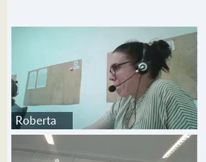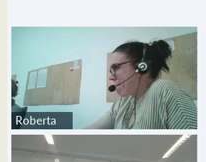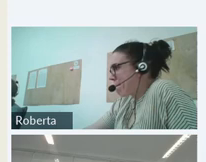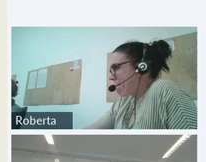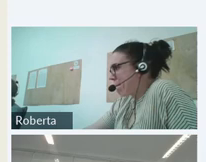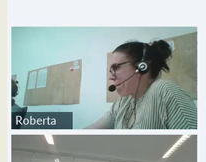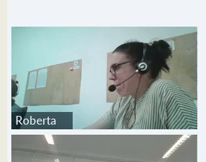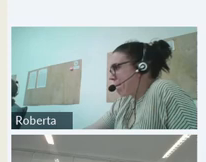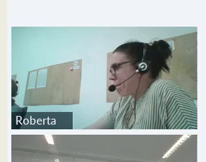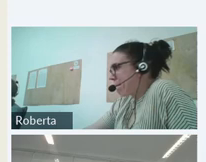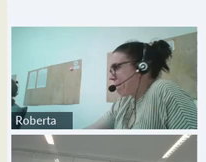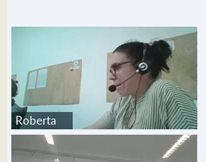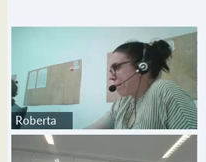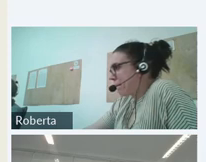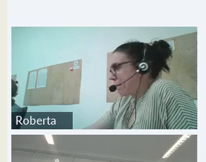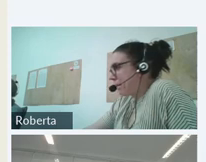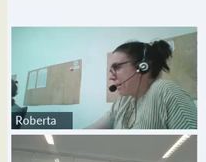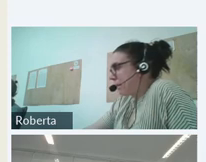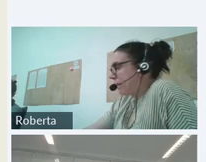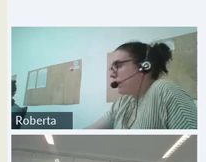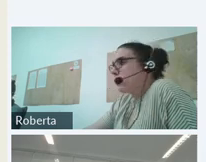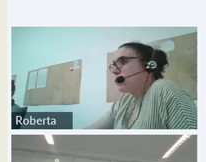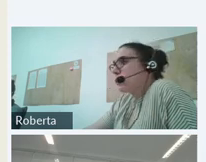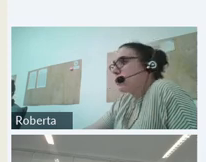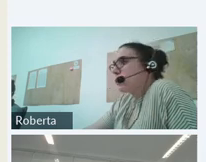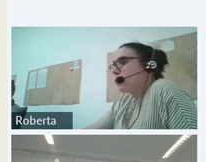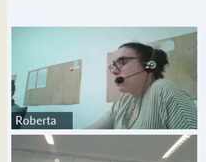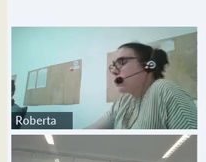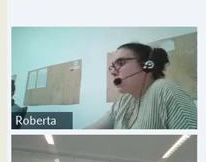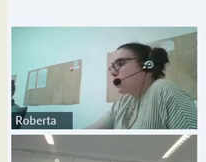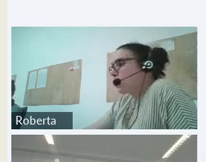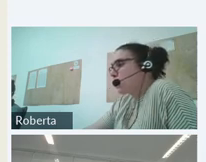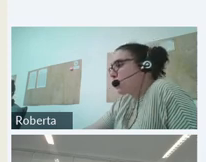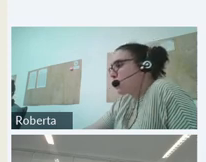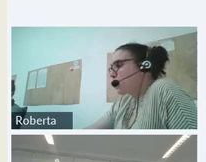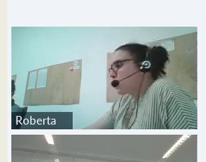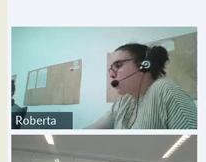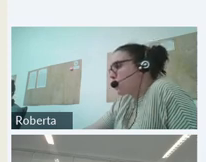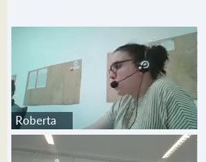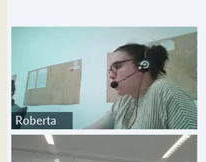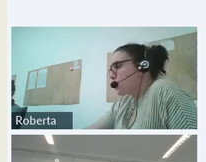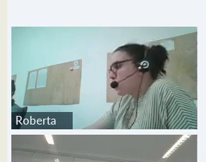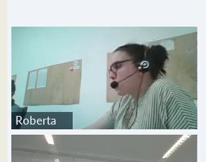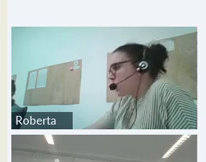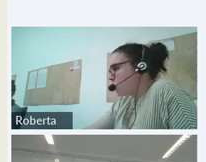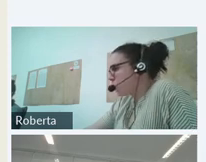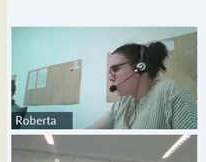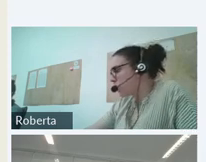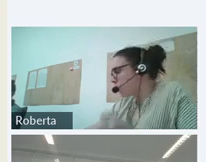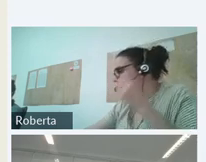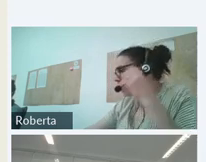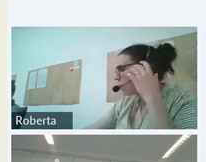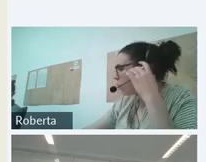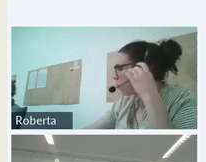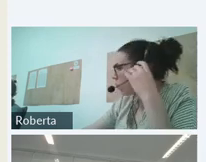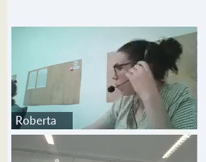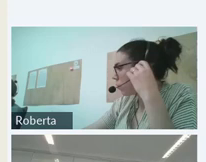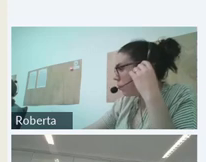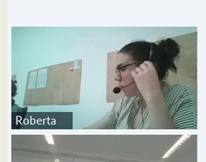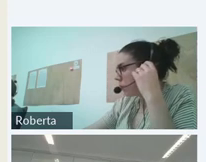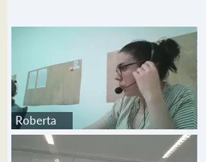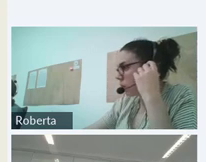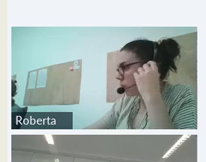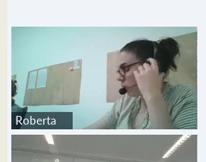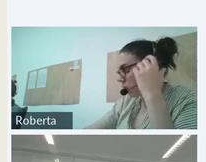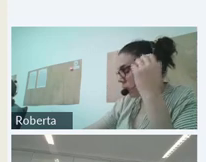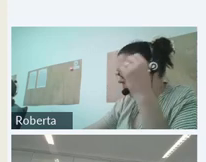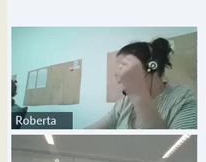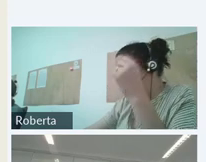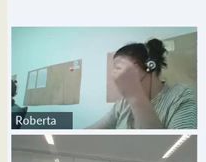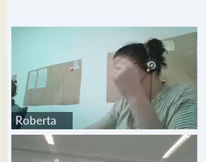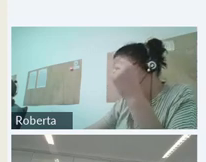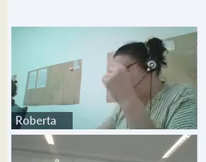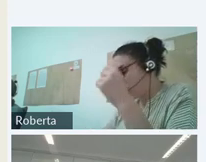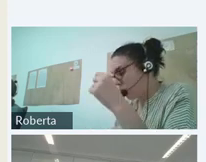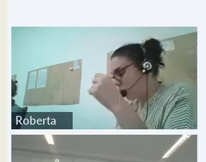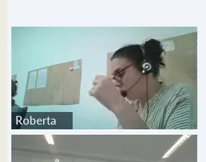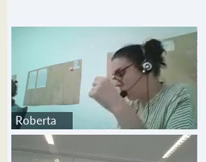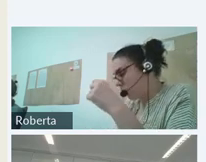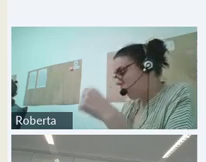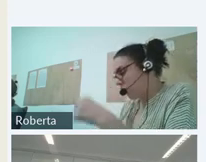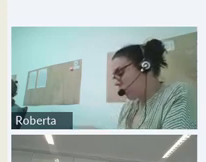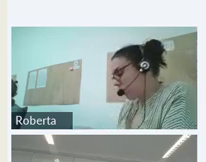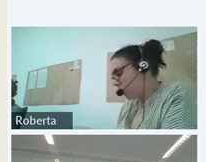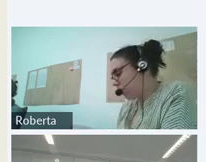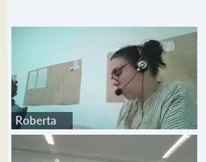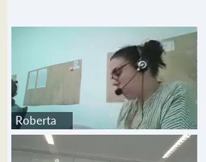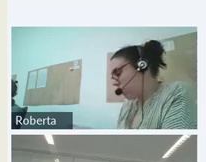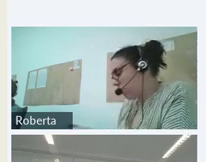di dati oggigiorno rappresentano essi stessi un'infrastruttura imprescindibile nello sviluppo delle tecnologie, e quindi